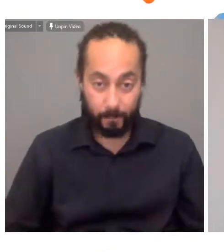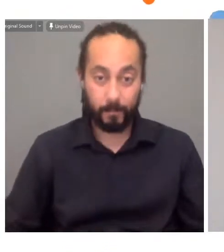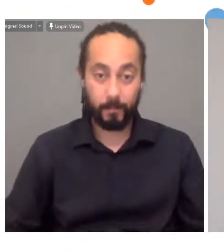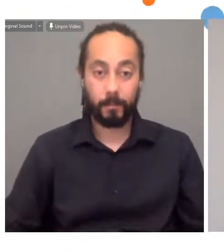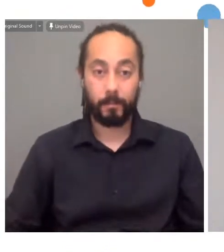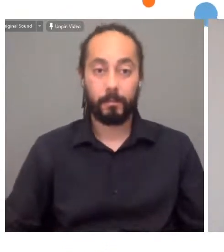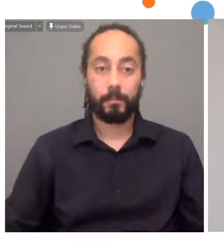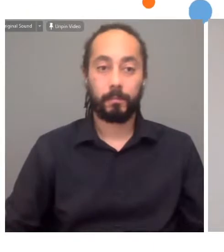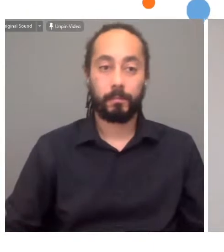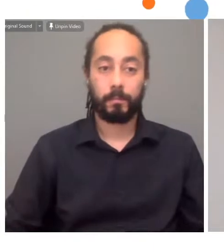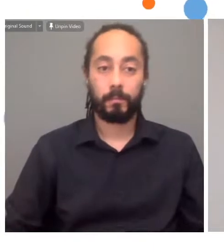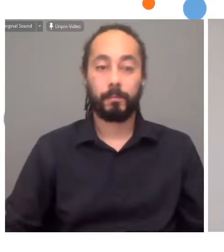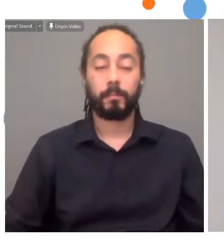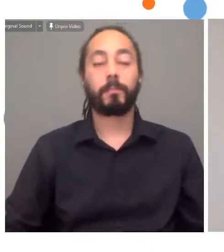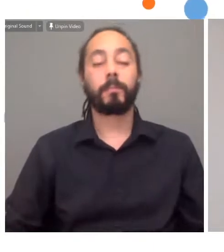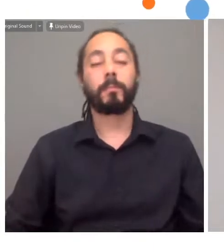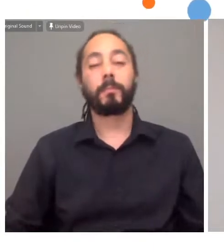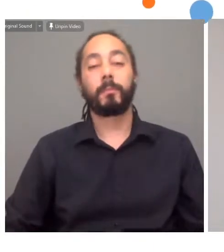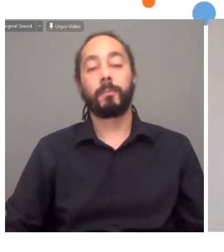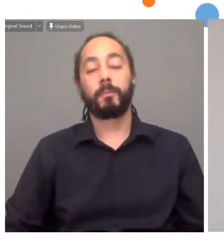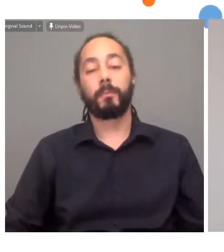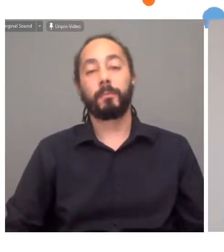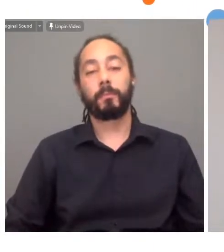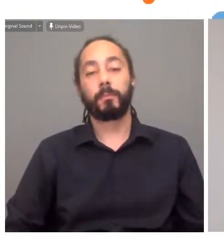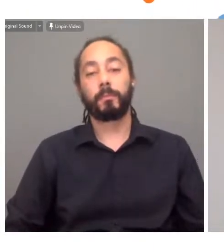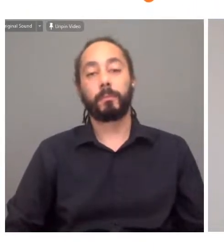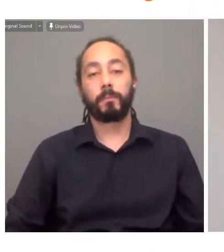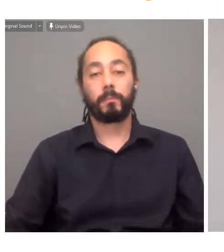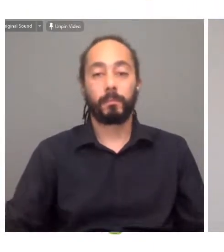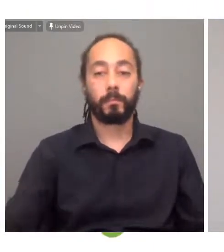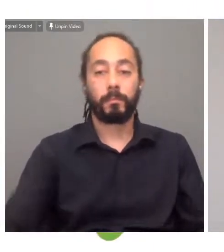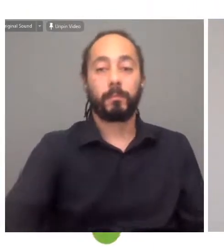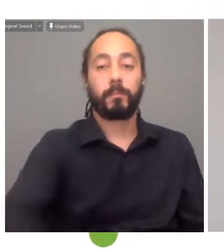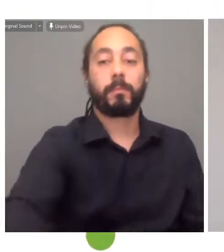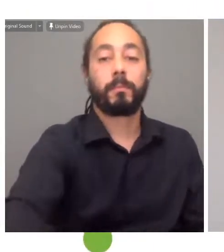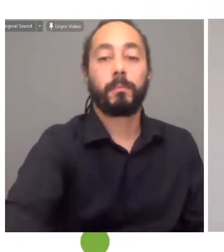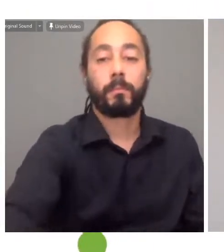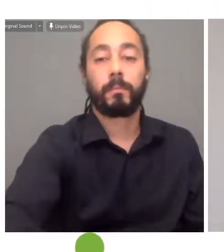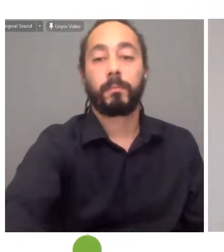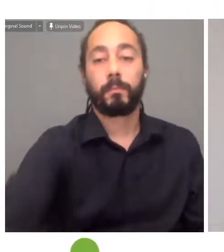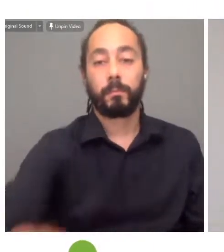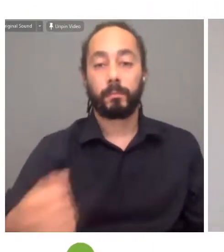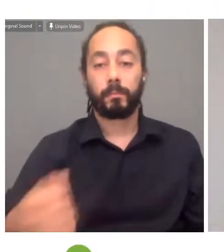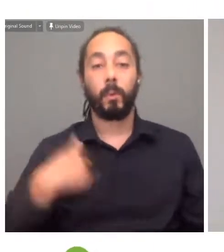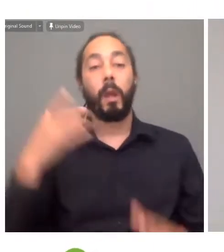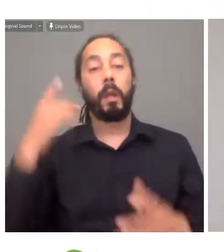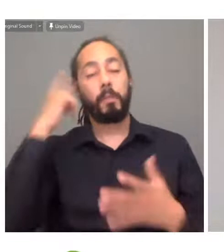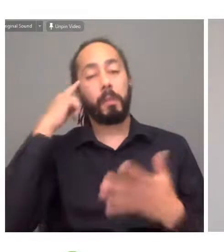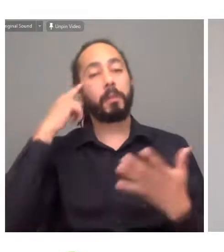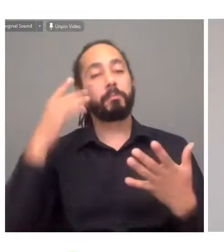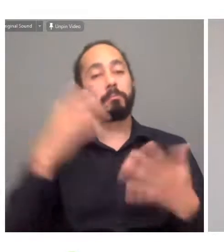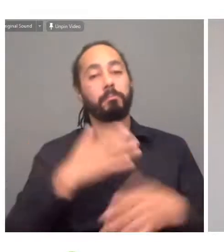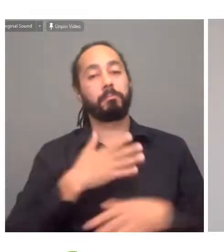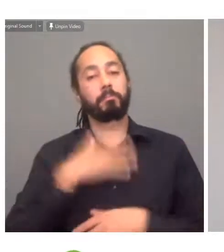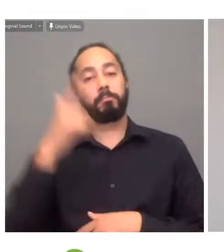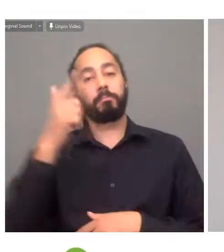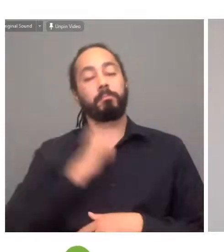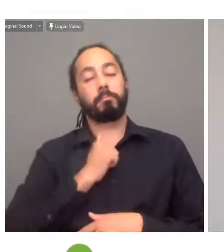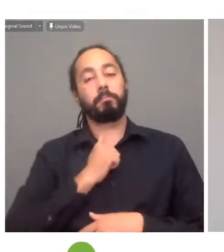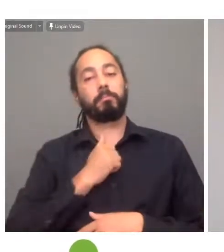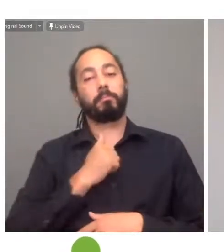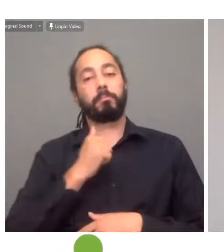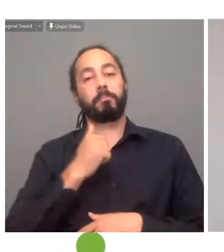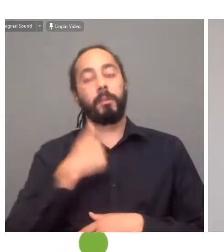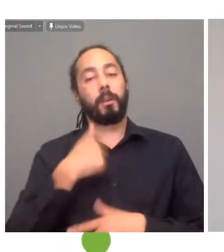déjà soutenus. Pourrions-nous espérer recevoir des versements accélérés avant le mois de décembre en vue des éditions